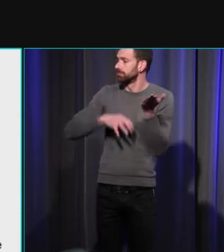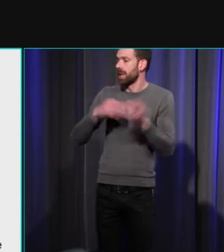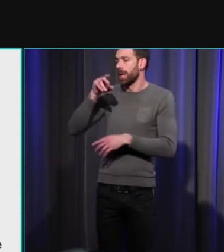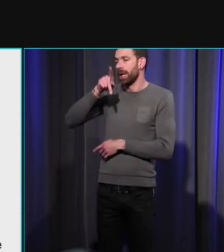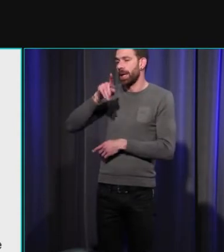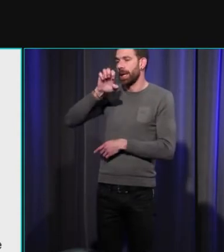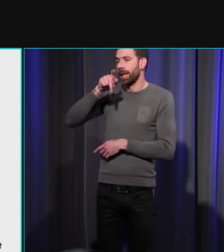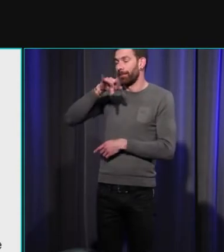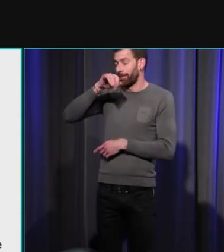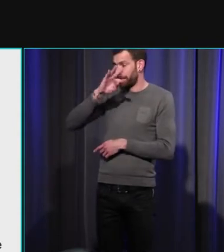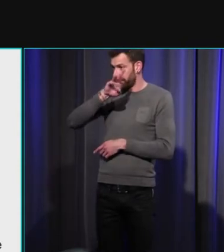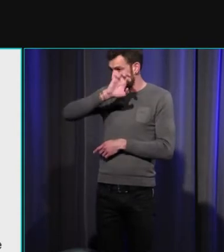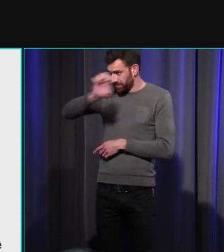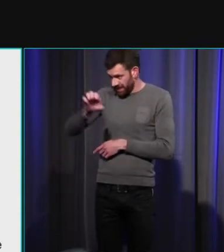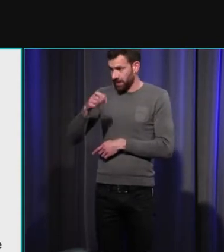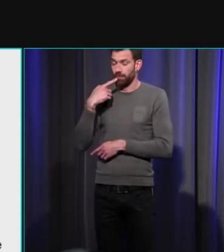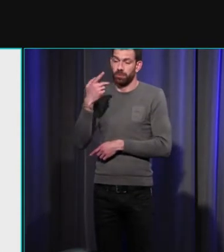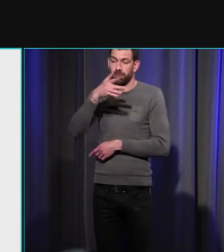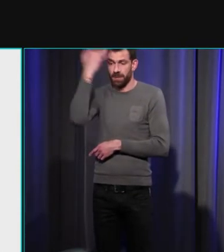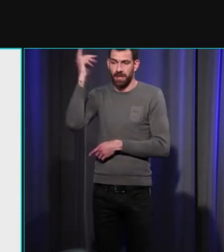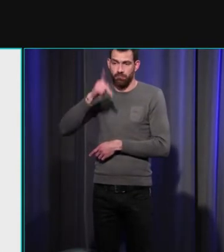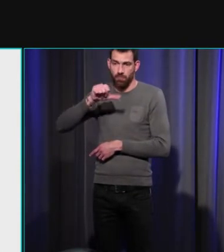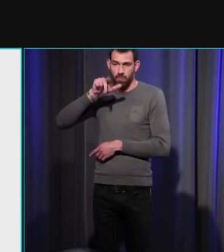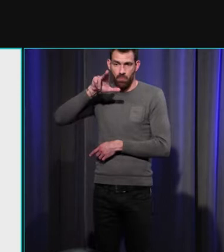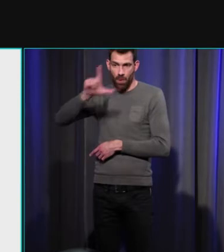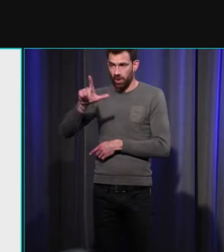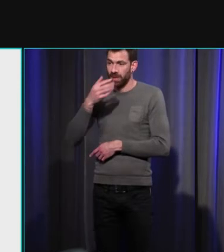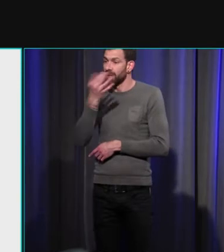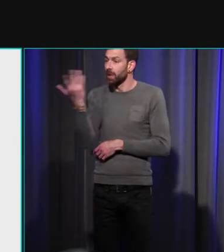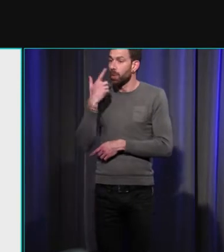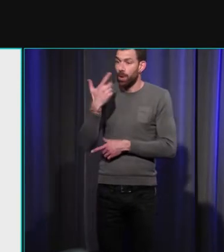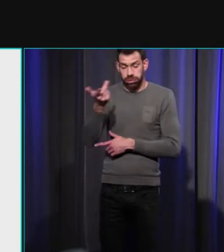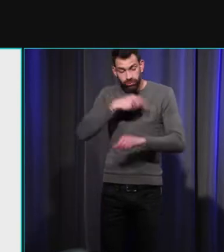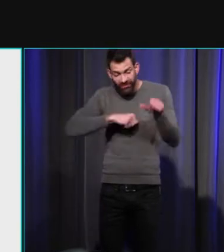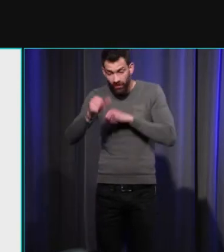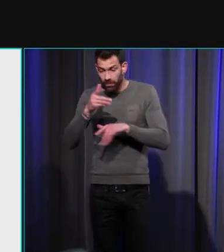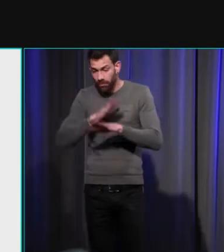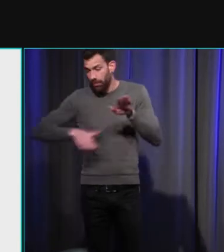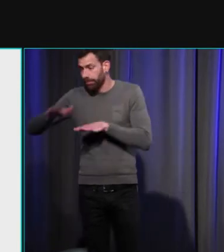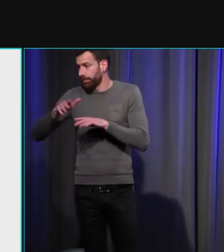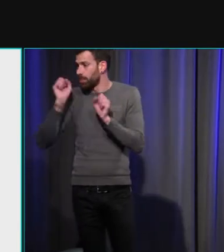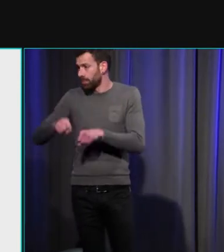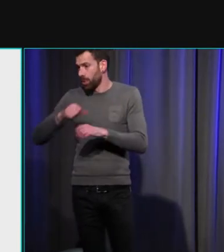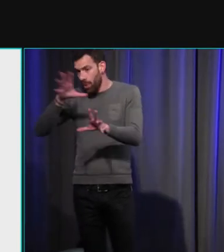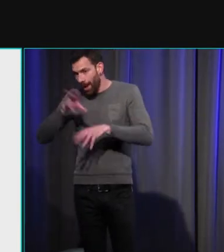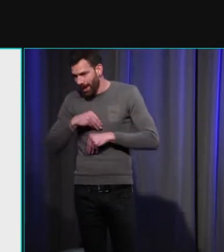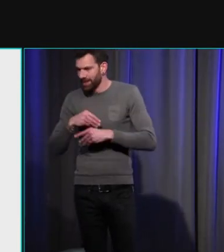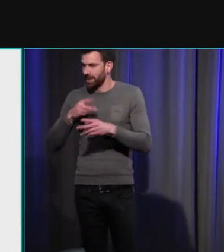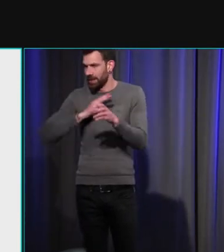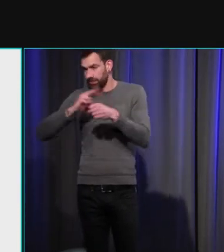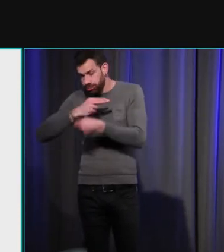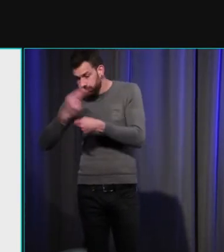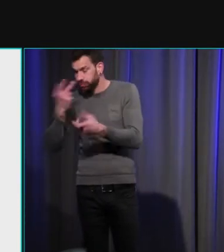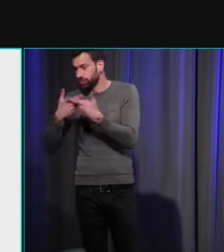venger plutôt que d'accepter de subir quelques injures ou fraude mais revenons sur le deuxième verset que je vous ai qu